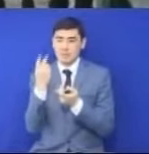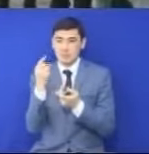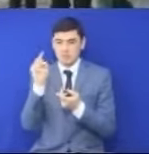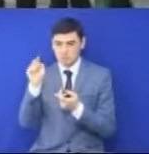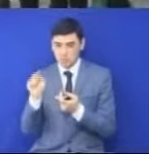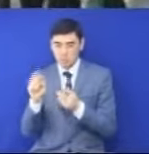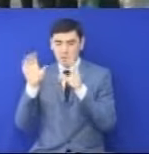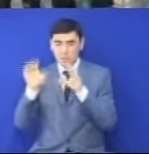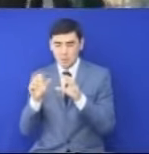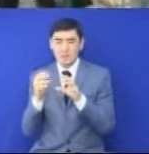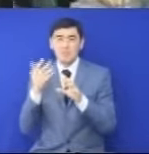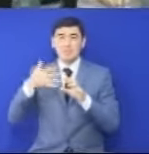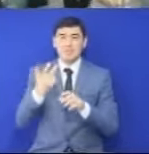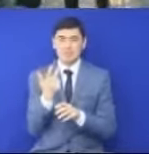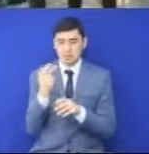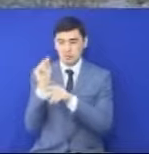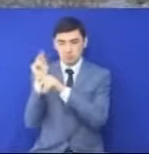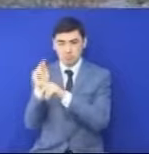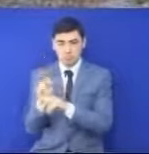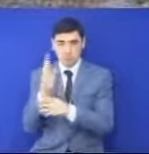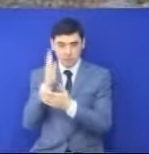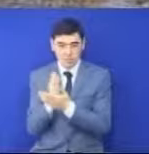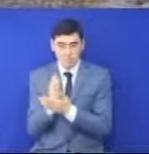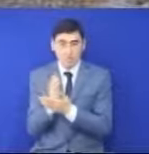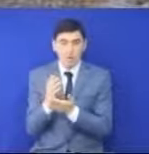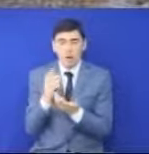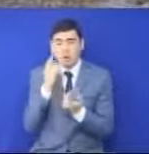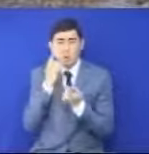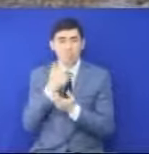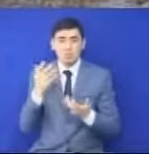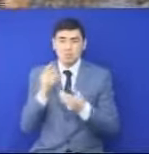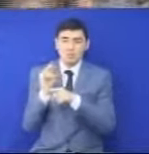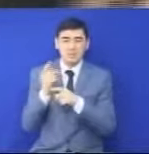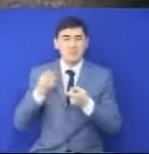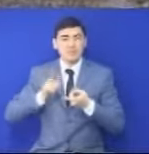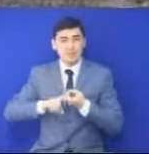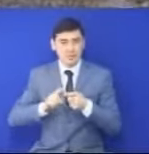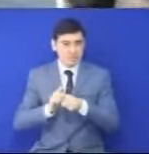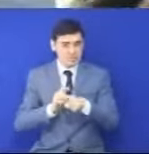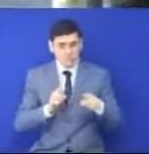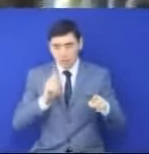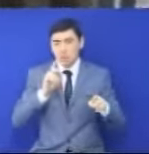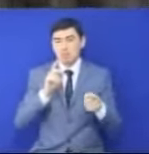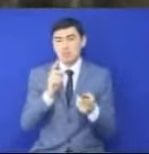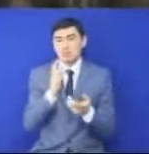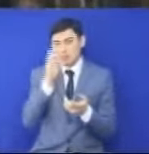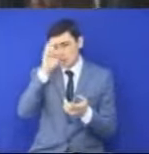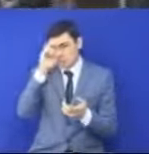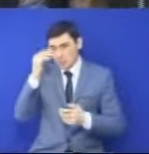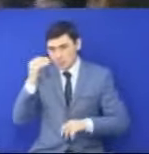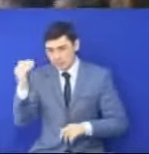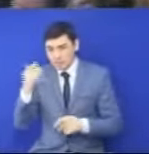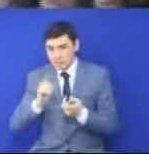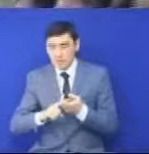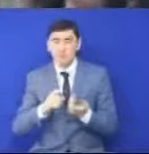внесены 53 изменения. Одним из важных вопросов, которых коснулись эти изменения, являются государственные конфессиональные отношения, деятельность